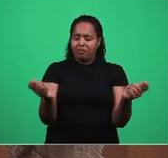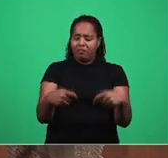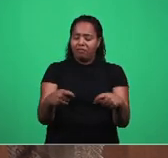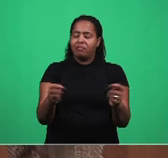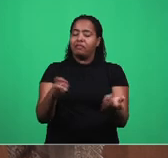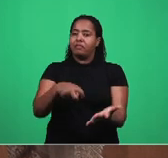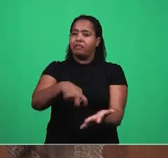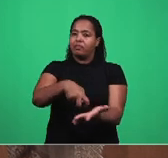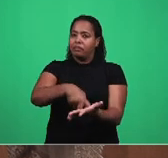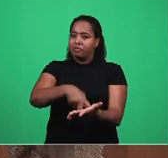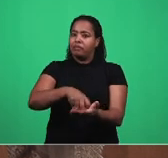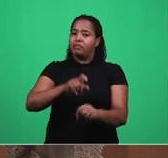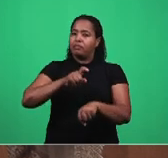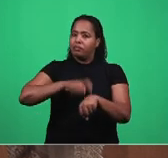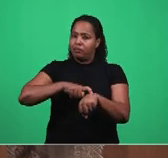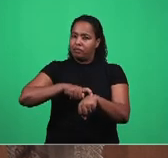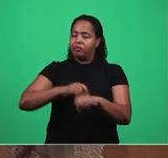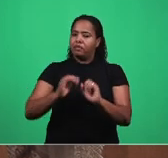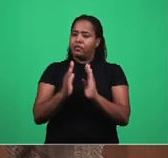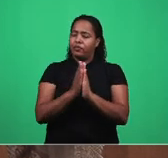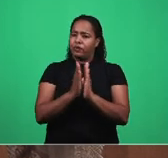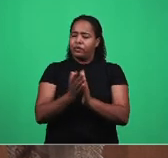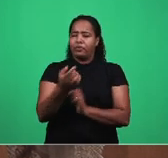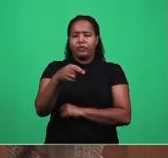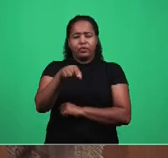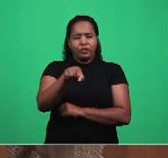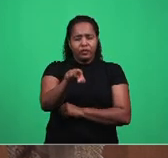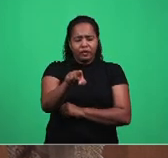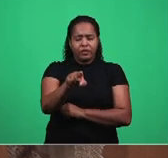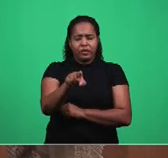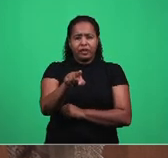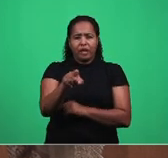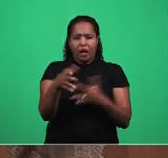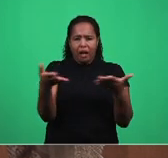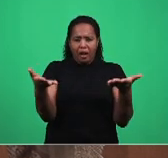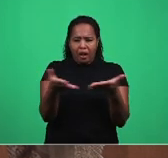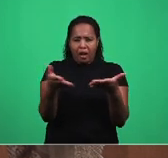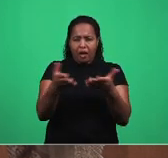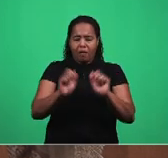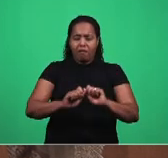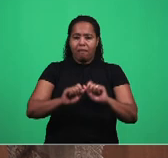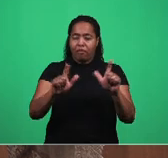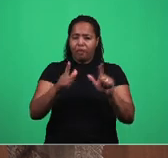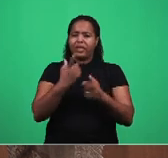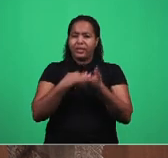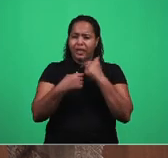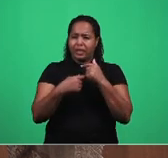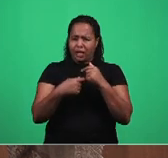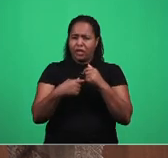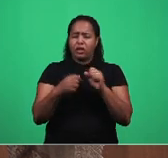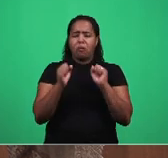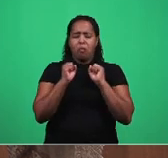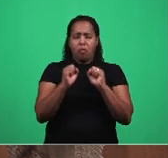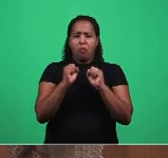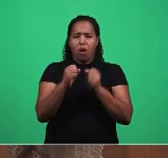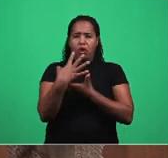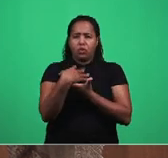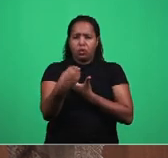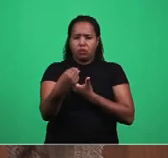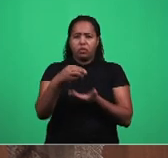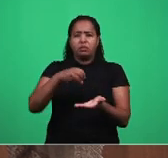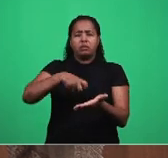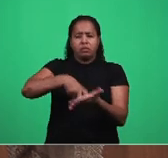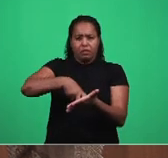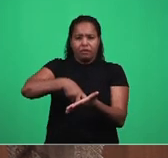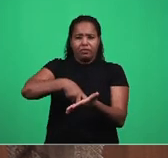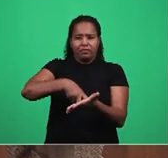qui peuvent à se mettre à genoux pour ce moment de prière. Et vous qui arrivez maintenant, si vous souhaitez, vous pouvez nous accompagner dans ce geste ou rester comme